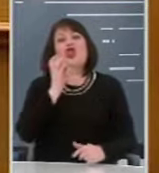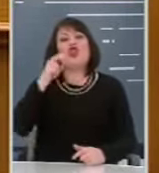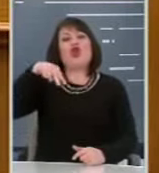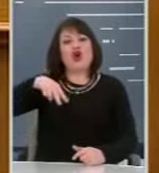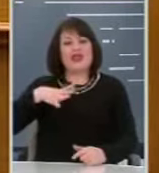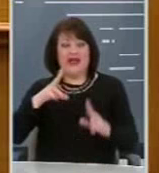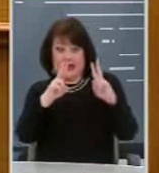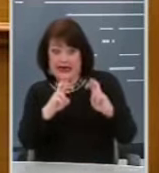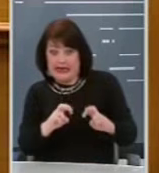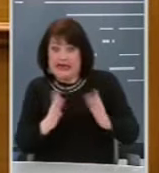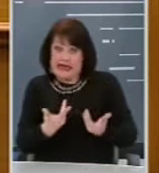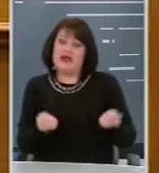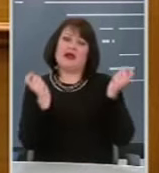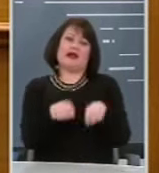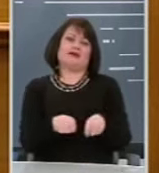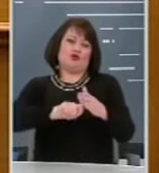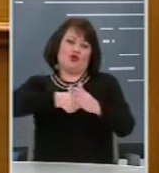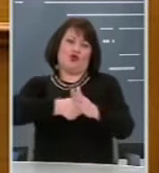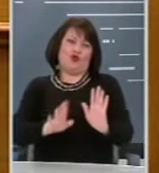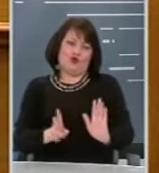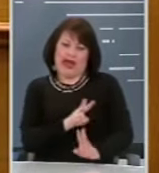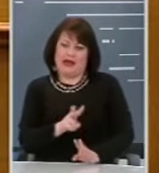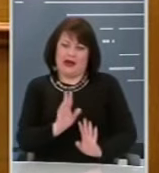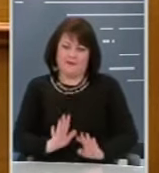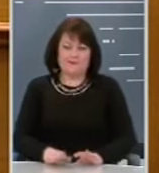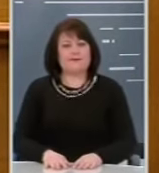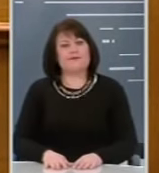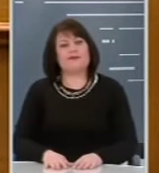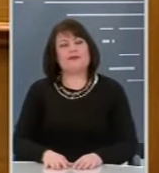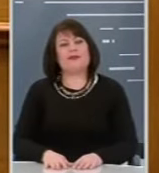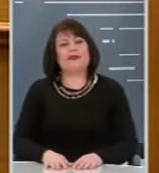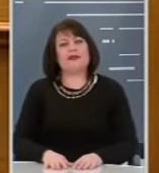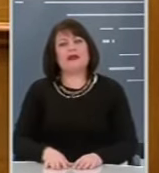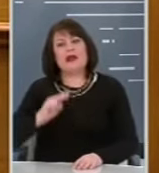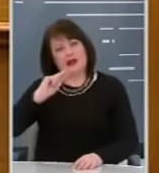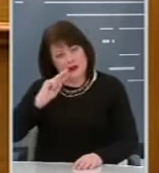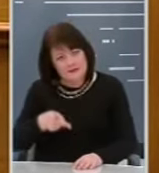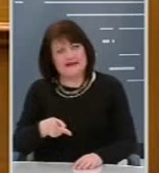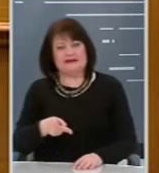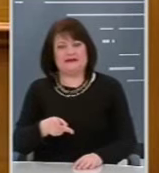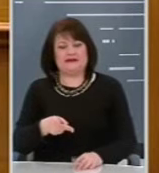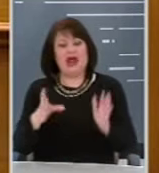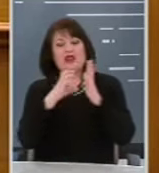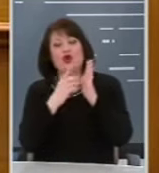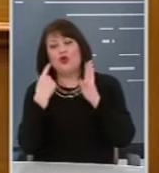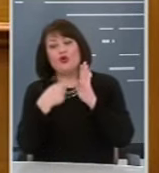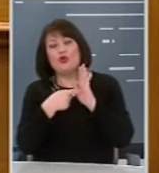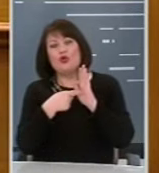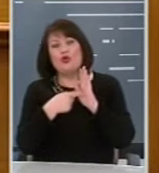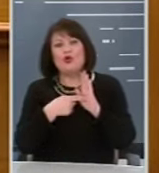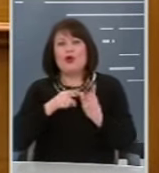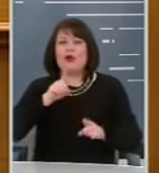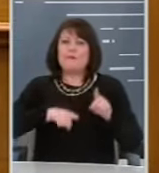έλεγχό του το επικαλούμαι απάντηση σε όσους προσπαθούν ή θα προσπαθήσουν να